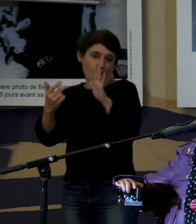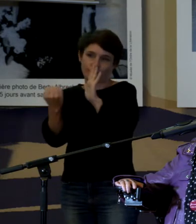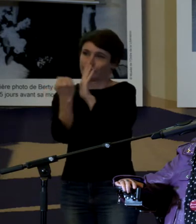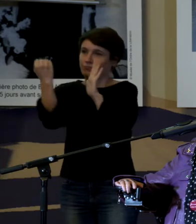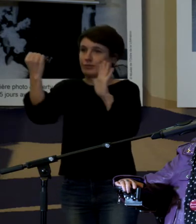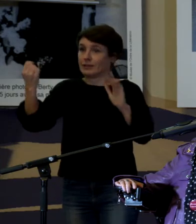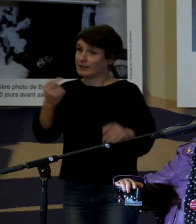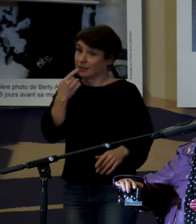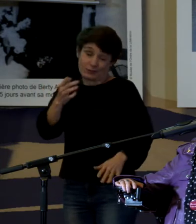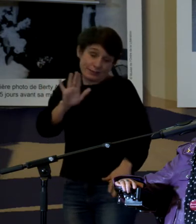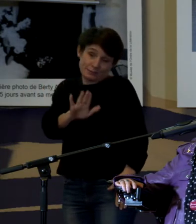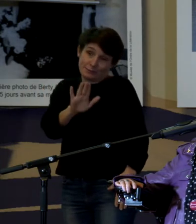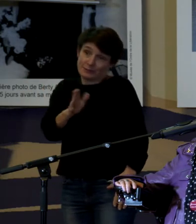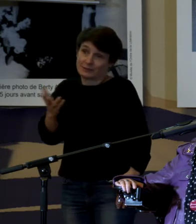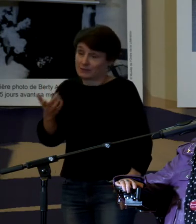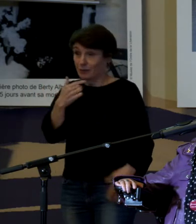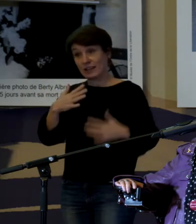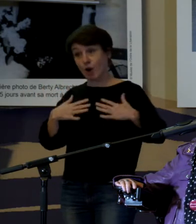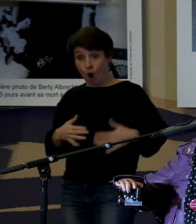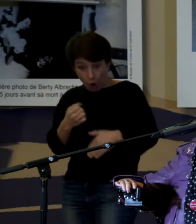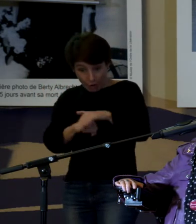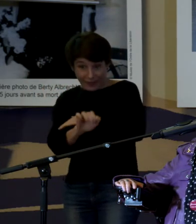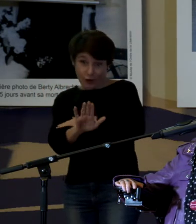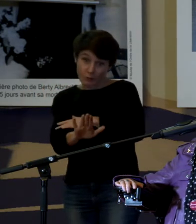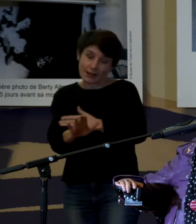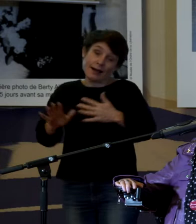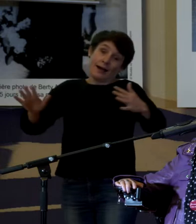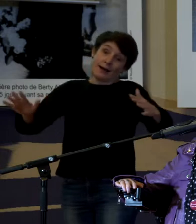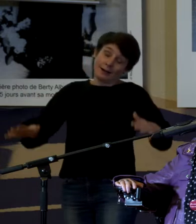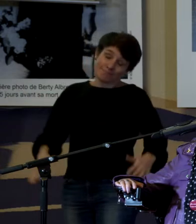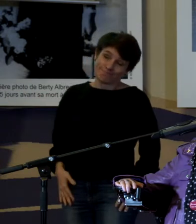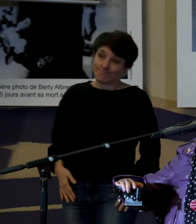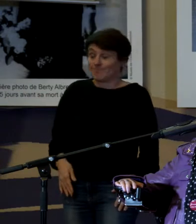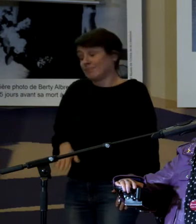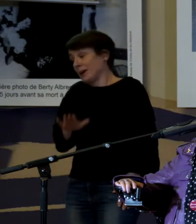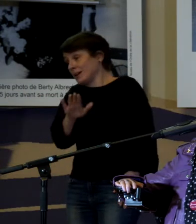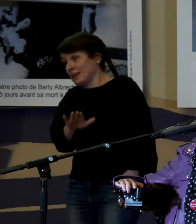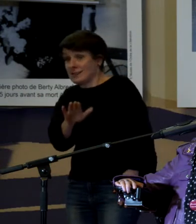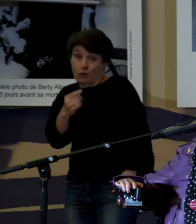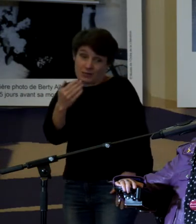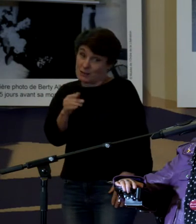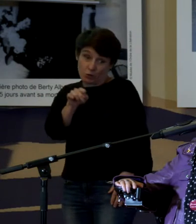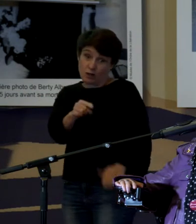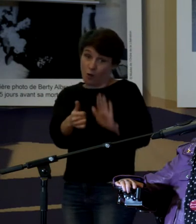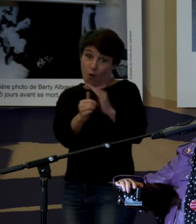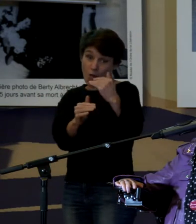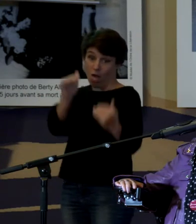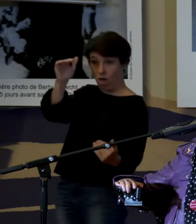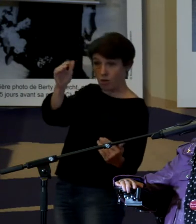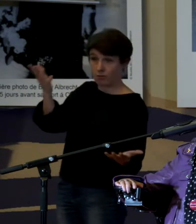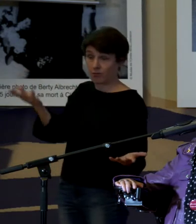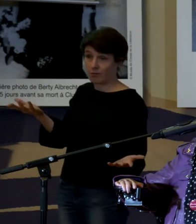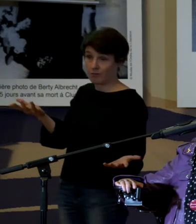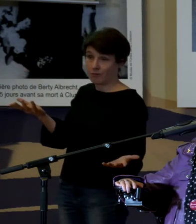fatalité biomédicale, vous voyez, du biologique, qui justifierait l'infériorisation des personnes